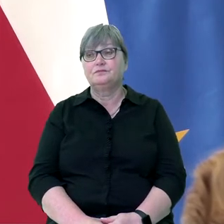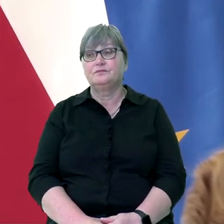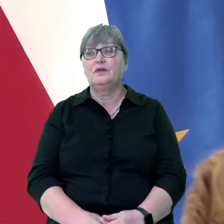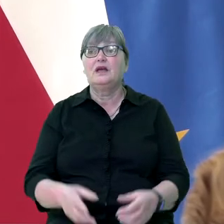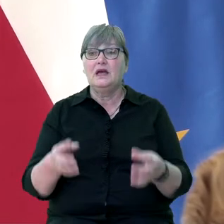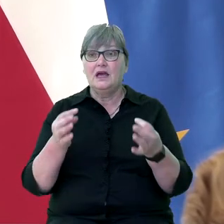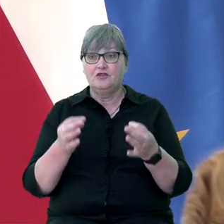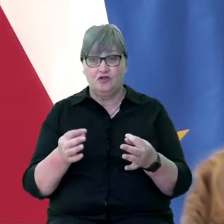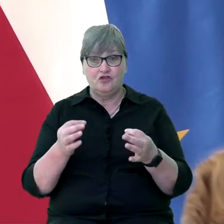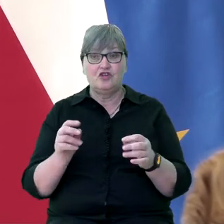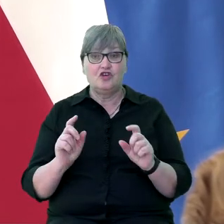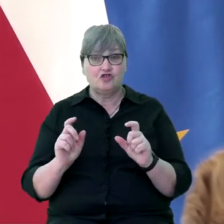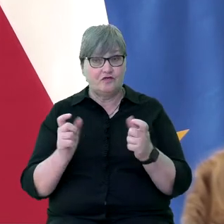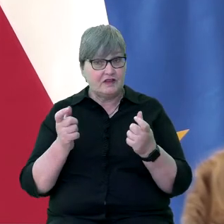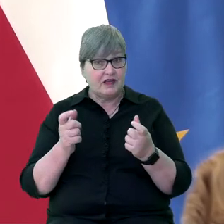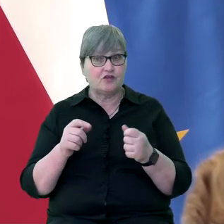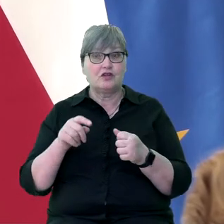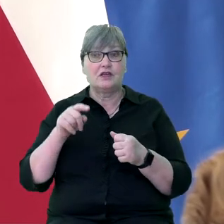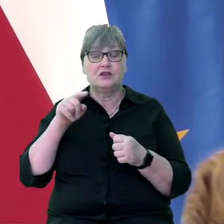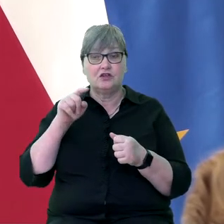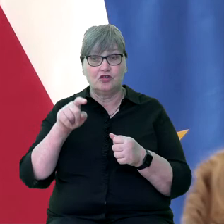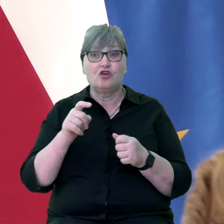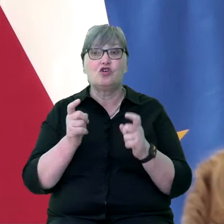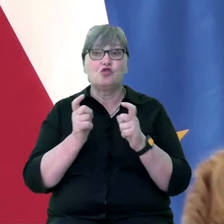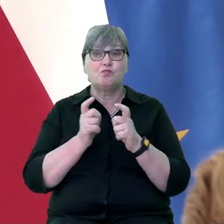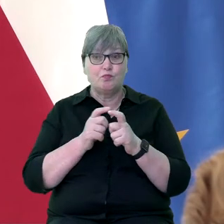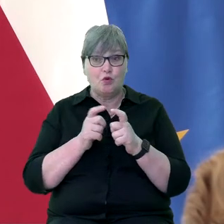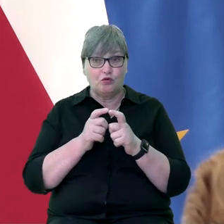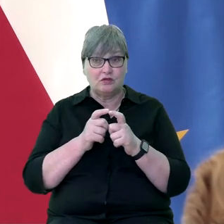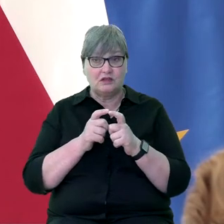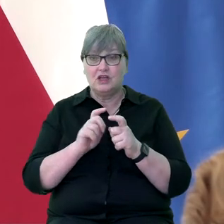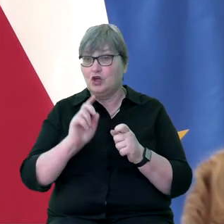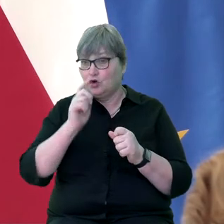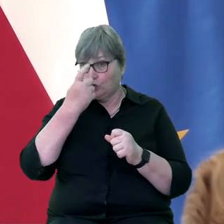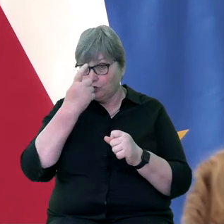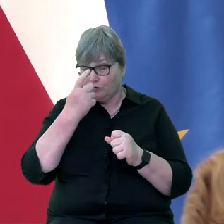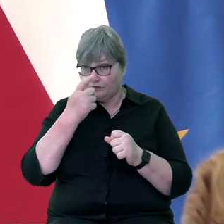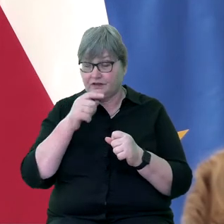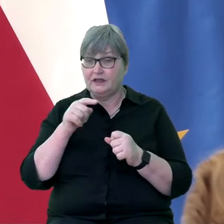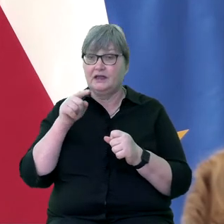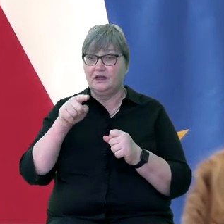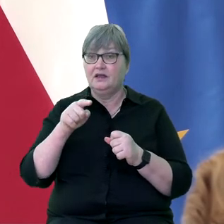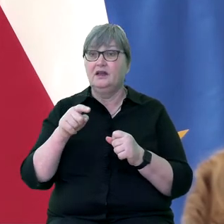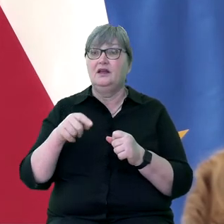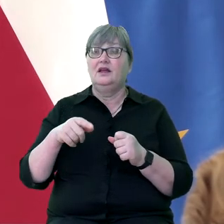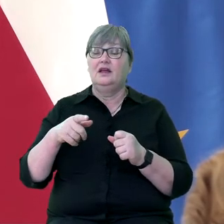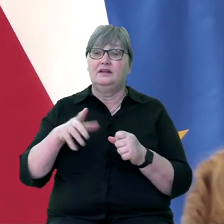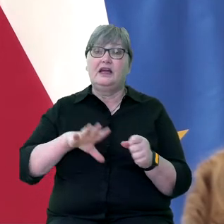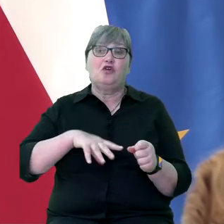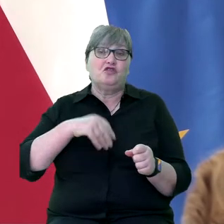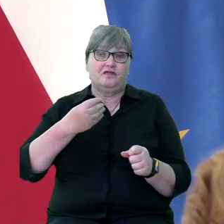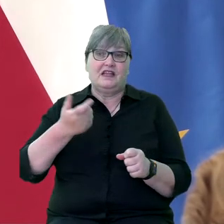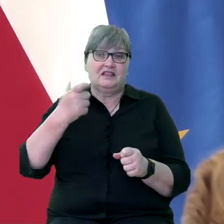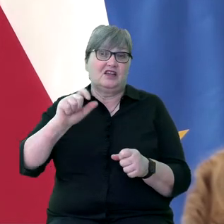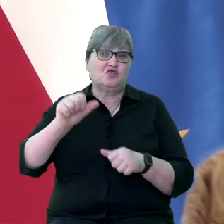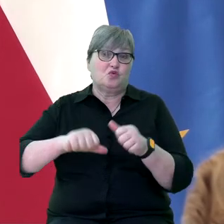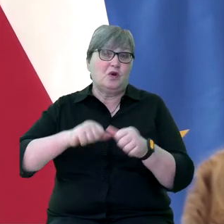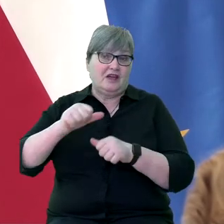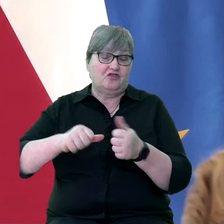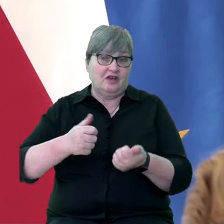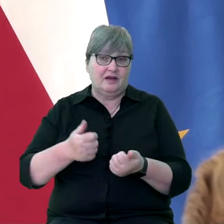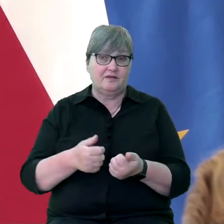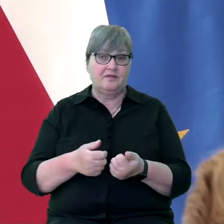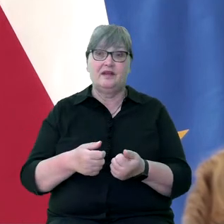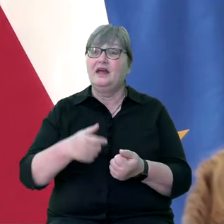Dzisiejsze wydarzenie jest niejako punktem kulminacyjnym obchodów stulecia służby cywilnej w Polsce, ale bynajmniej ich nie